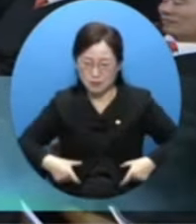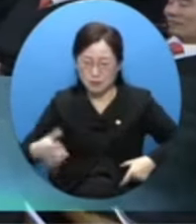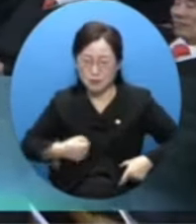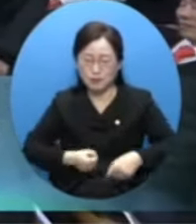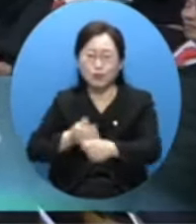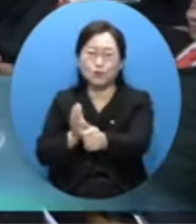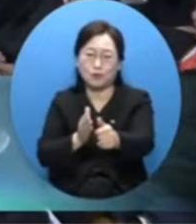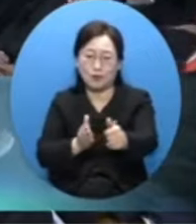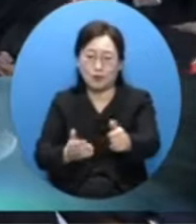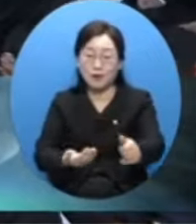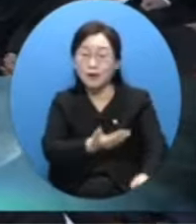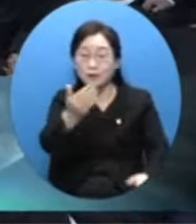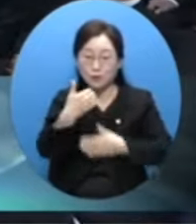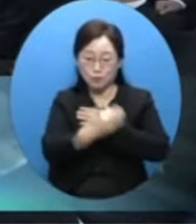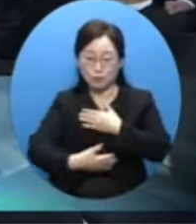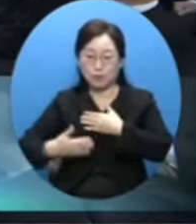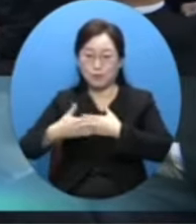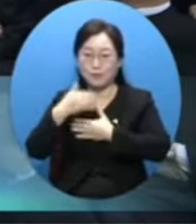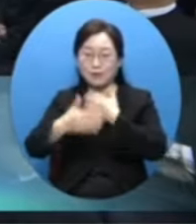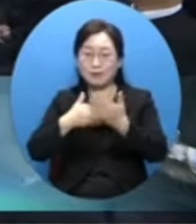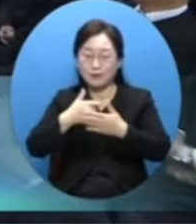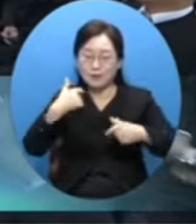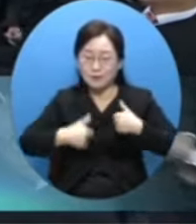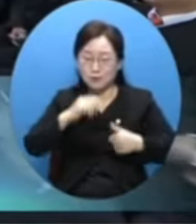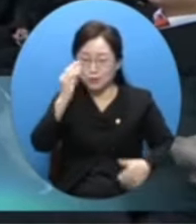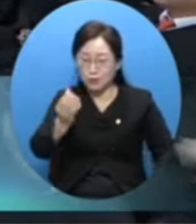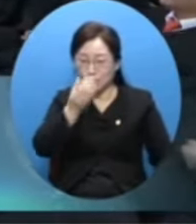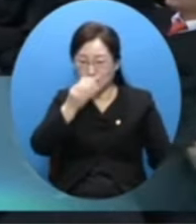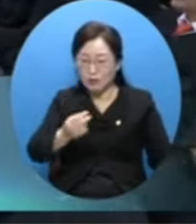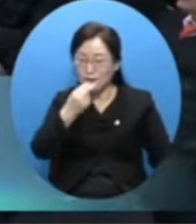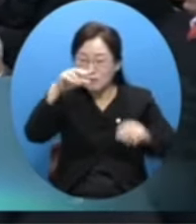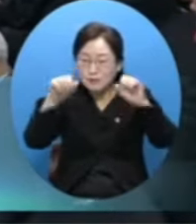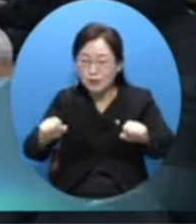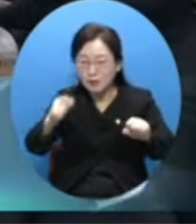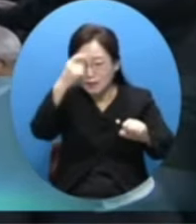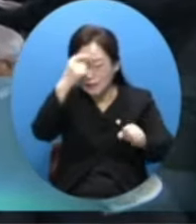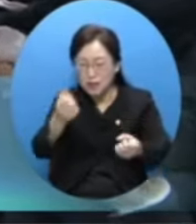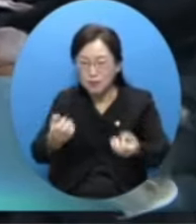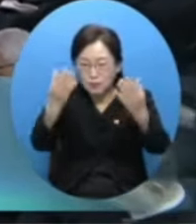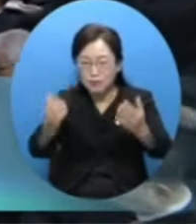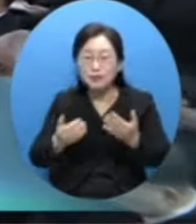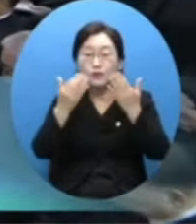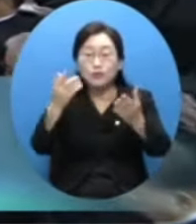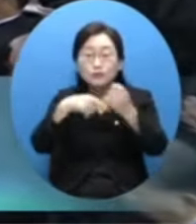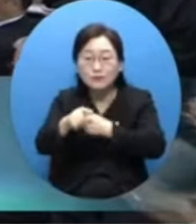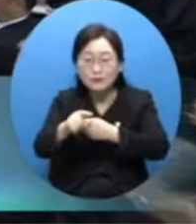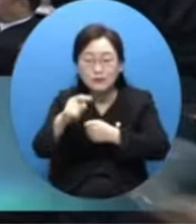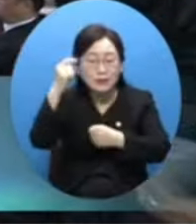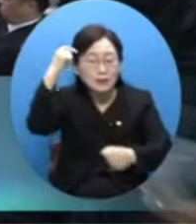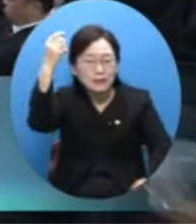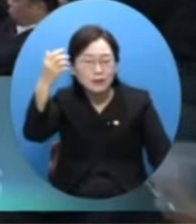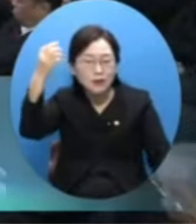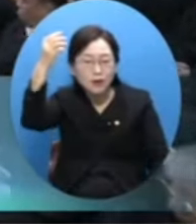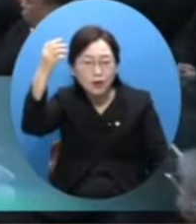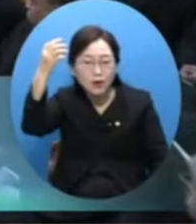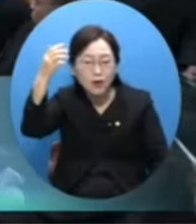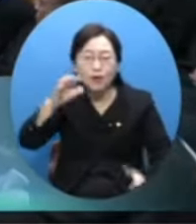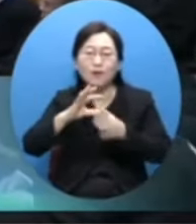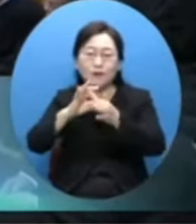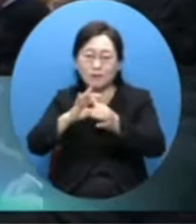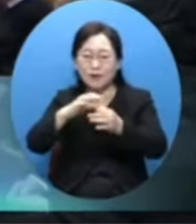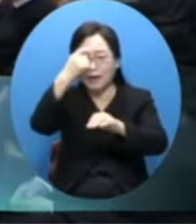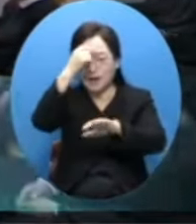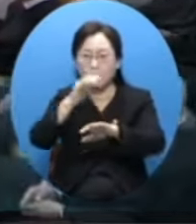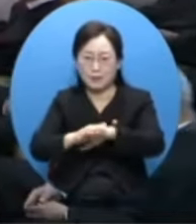몸을 하나님이 기뻐하시는 거룩한 산 제물로 드리라. 이는 너희가 드릴 영적 예배니라. 여러분의